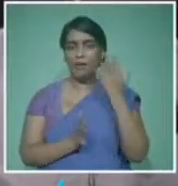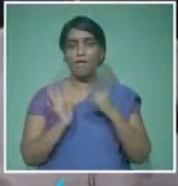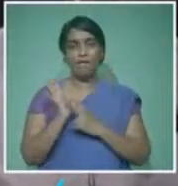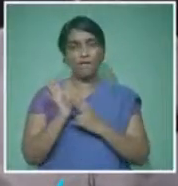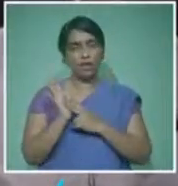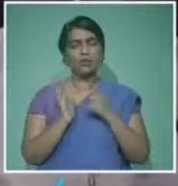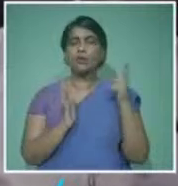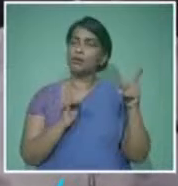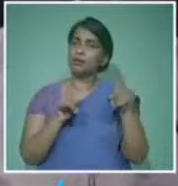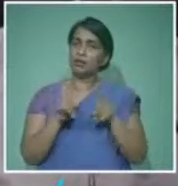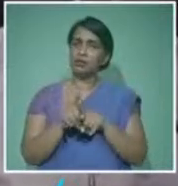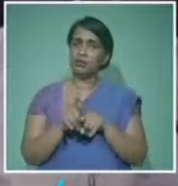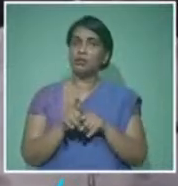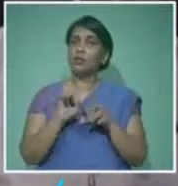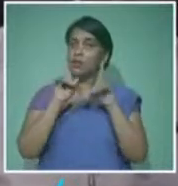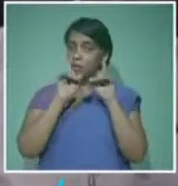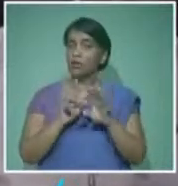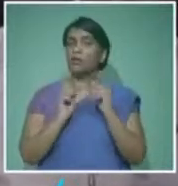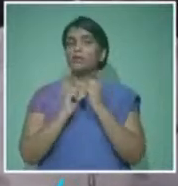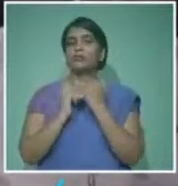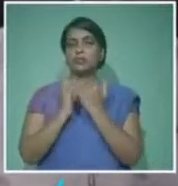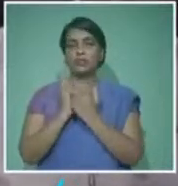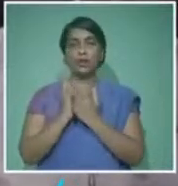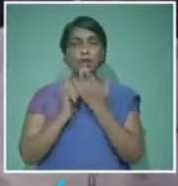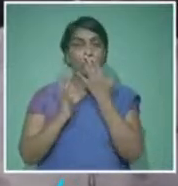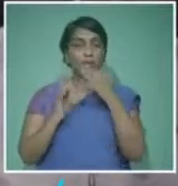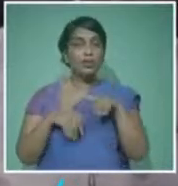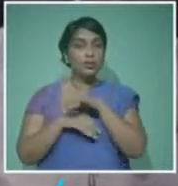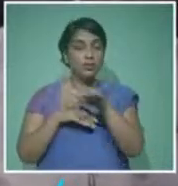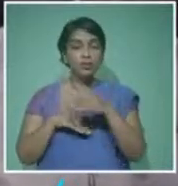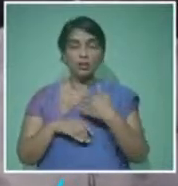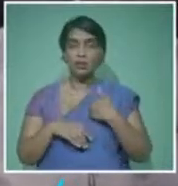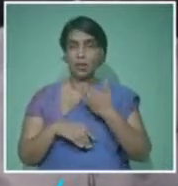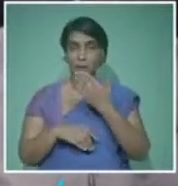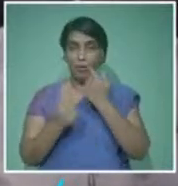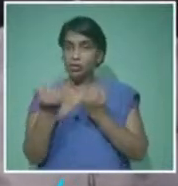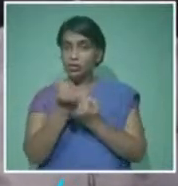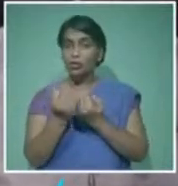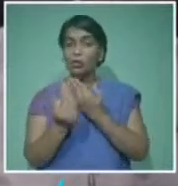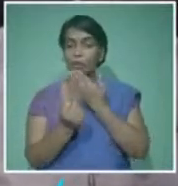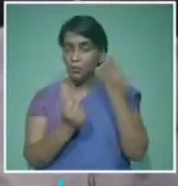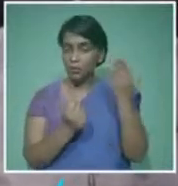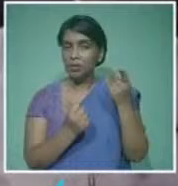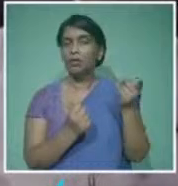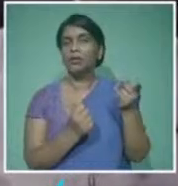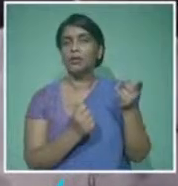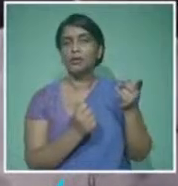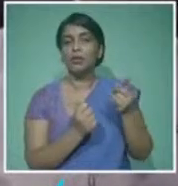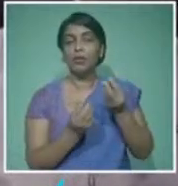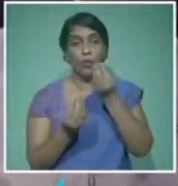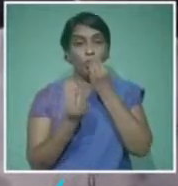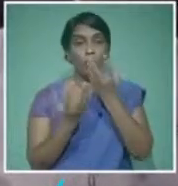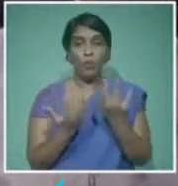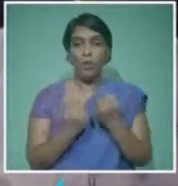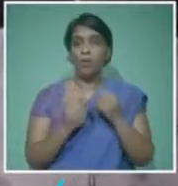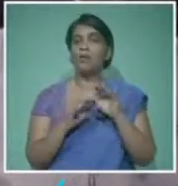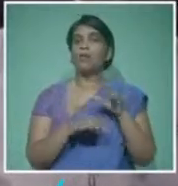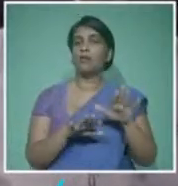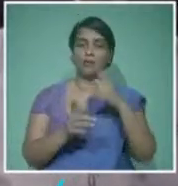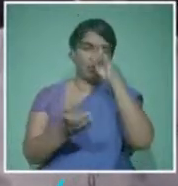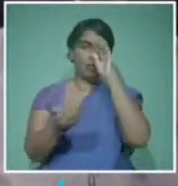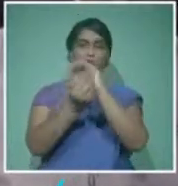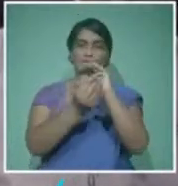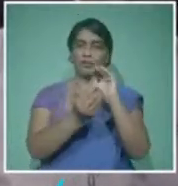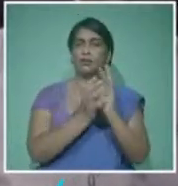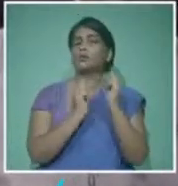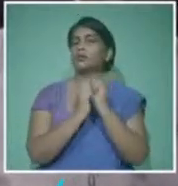විද්‍යාලය ගත්තොත් එහෙමයි. එවැනි වැඩසටහනක් පාසල් ප්‍රජාවේ හැකි ඒව මගින් අර පෝෂණය අවශ්‍යයව රැක බලා